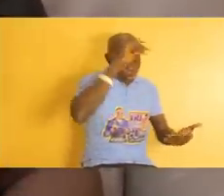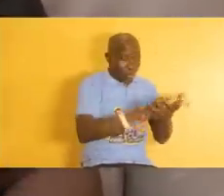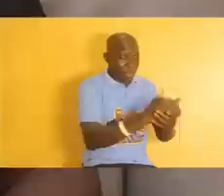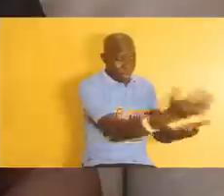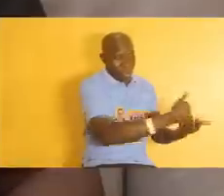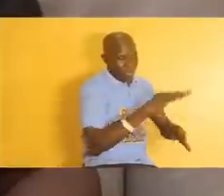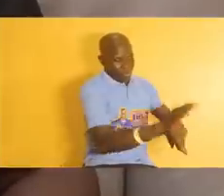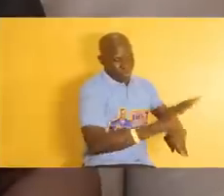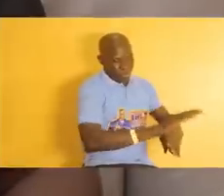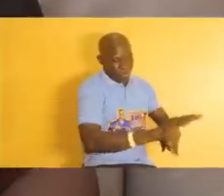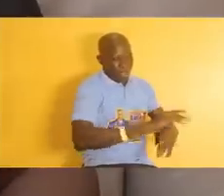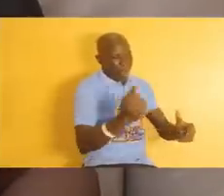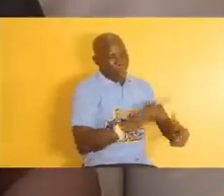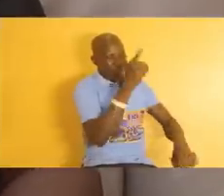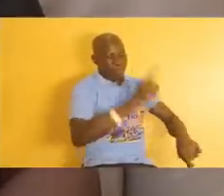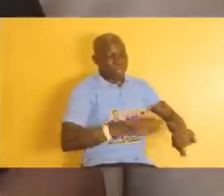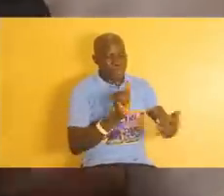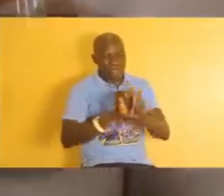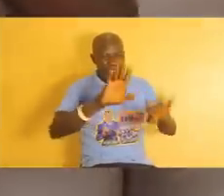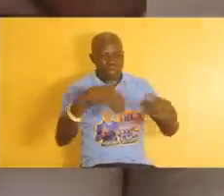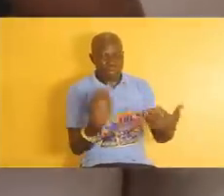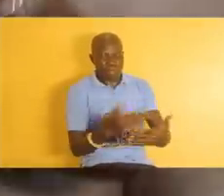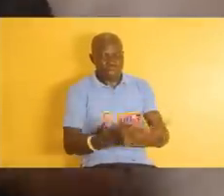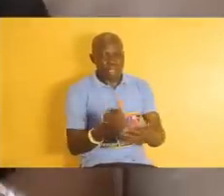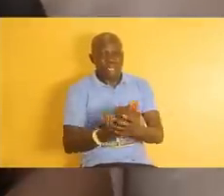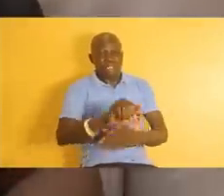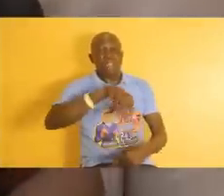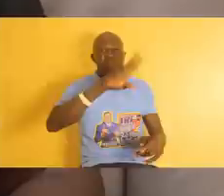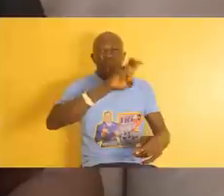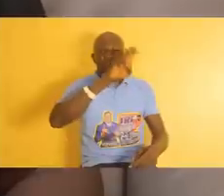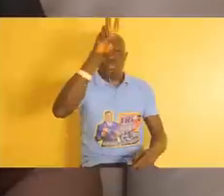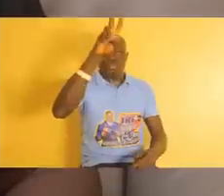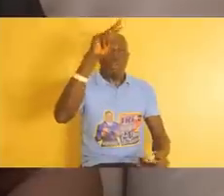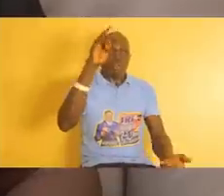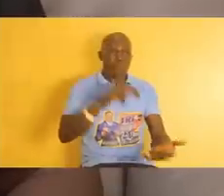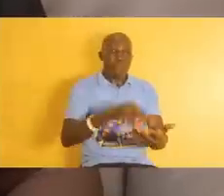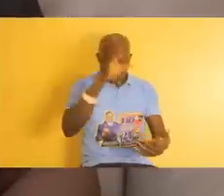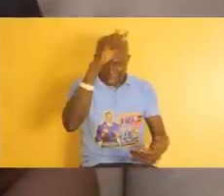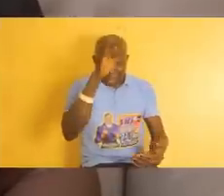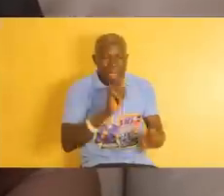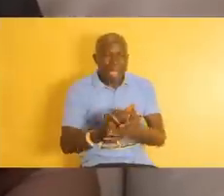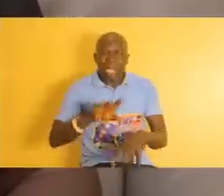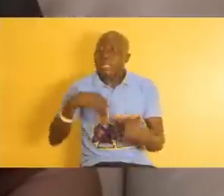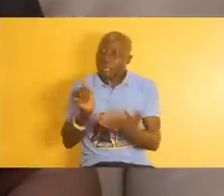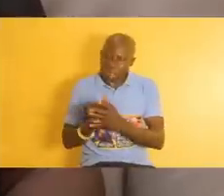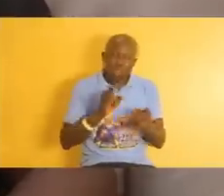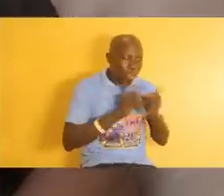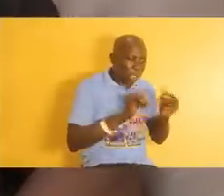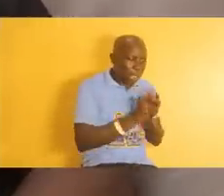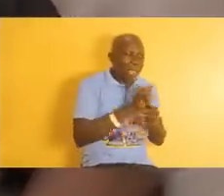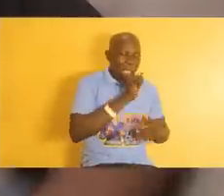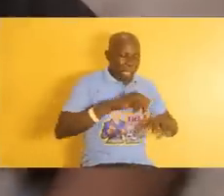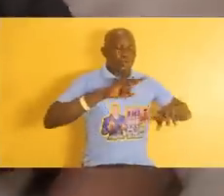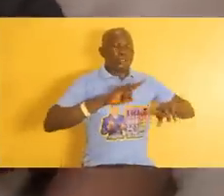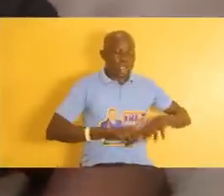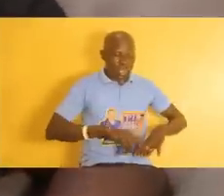God. Oh my God. Oh my God. Oh my God. Oh my God. Oh my God. Oh my God. Oh my God. Oh my God. Oh my God. Oh my God. Oh my God. Oh my God. Oh my God. Oh my God. Oh my God. Oh my God. Oh my God. Oh my God. Oh my God. Oh my